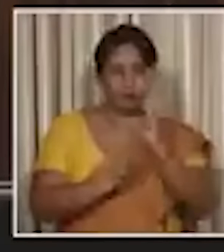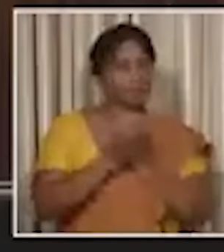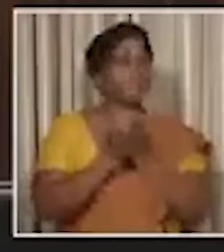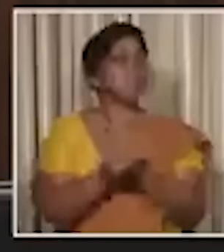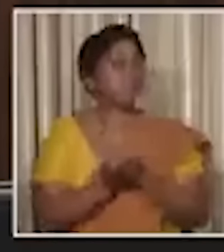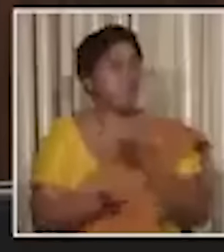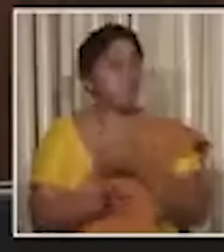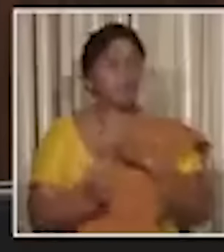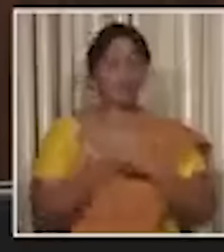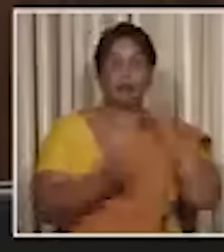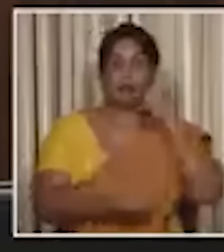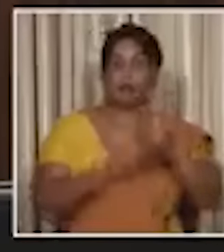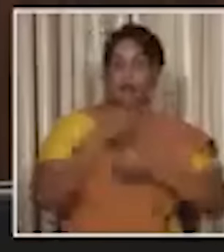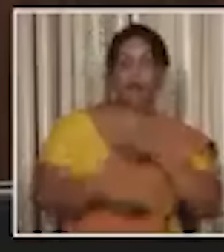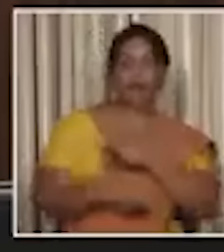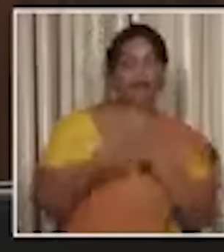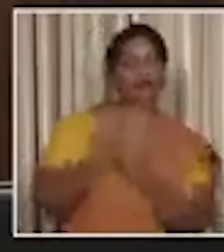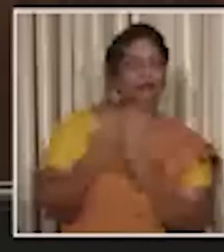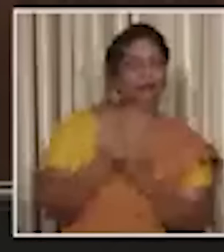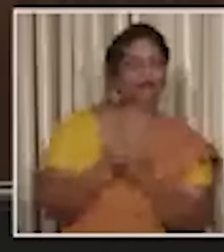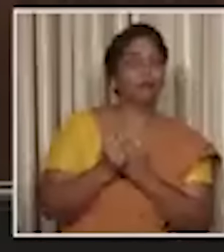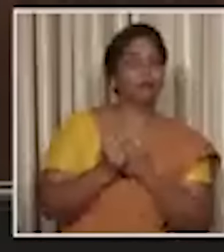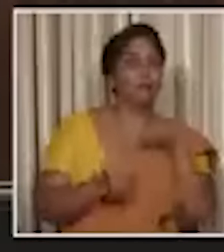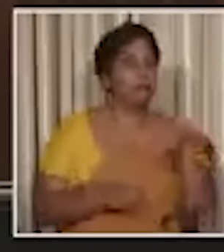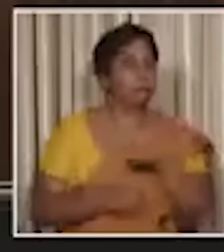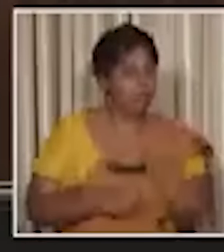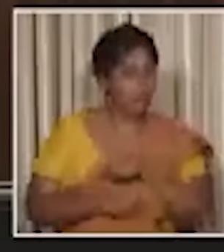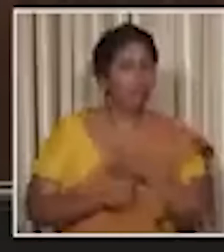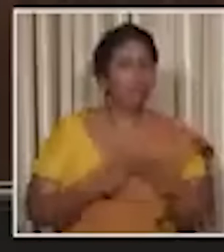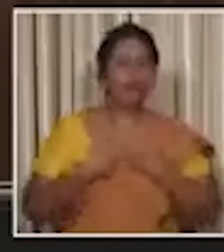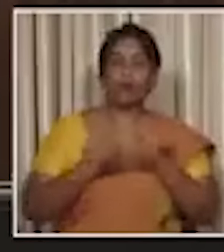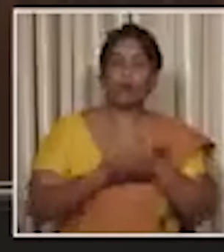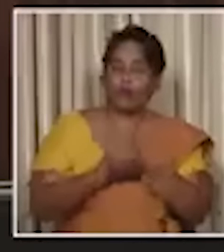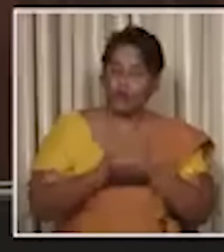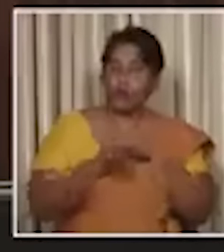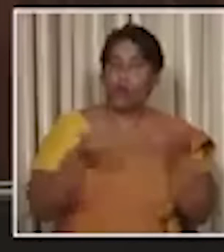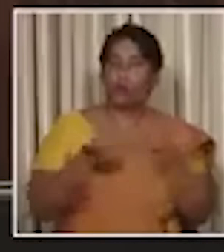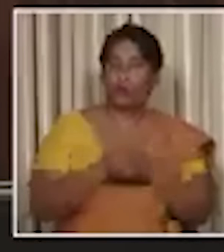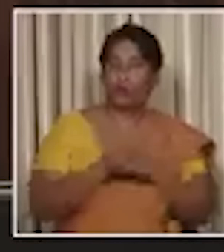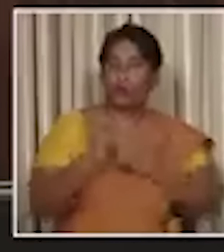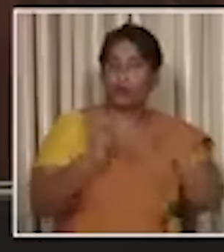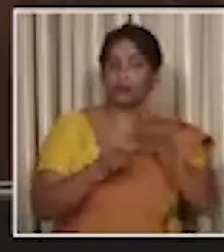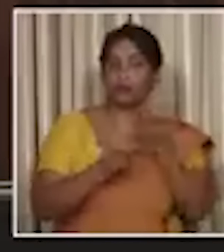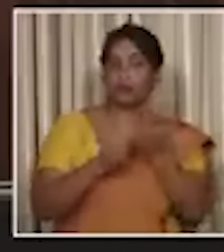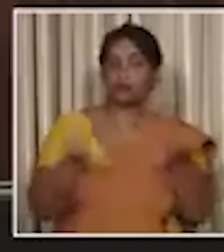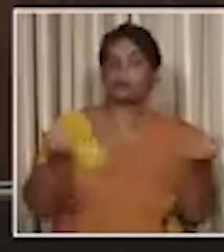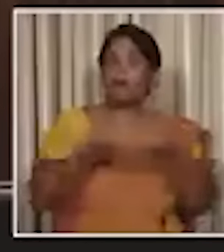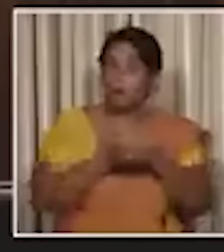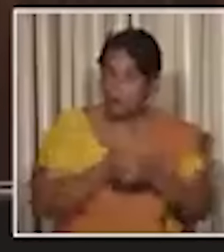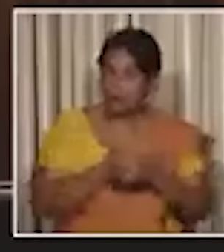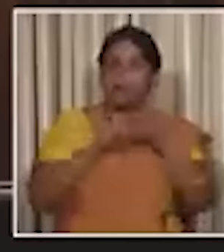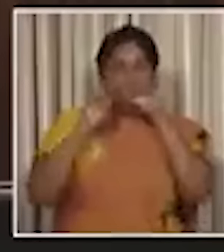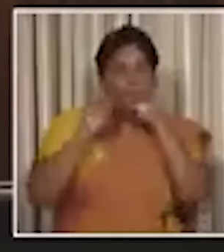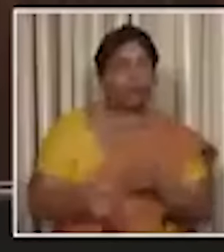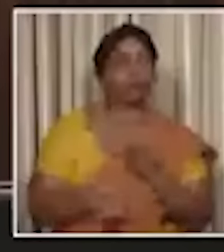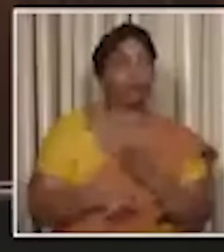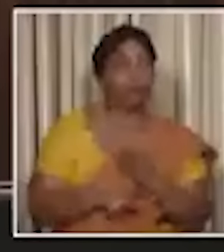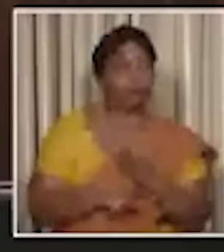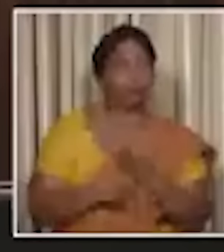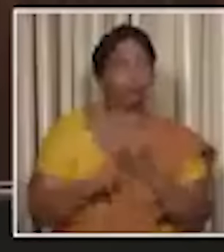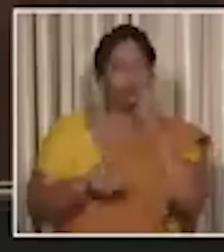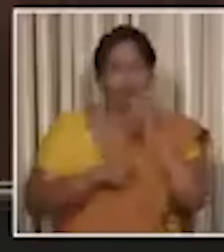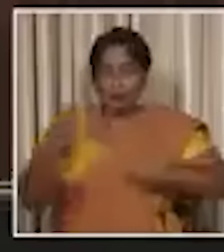அடைய வேண்டும் என்று எதிர்பார்க்கின்றோம். அதே போல எமது நாட்டின் அமைவிடத்தின் போது ஒரு ஒரு ஒரு கடற்துறை சார்ந்த முக்கிய ஒரு இடமாக எமது நாடு